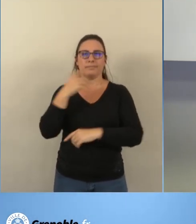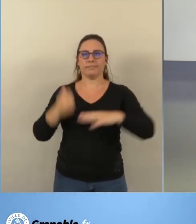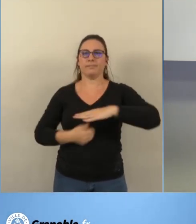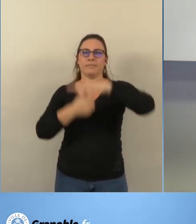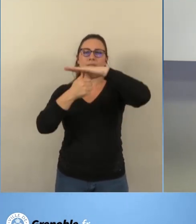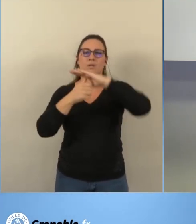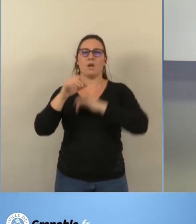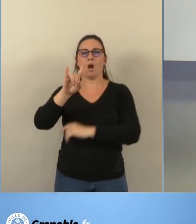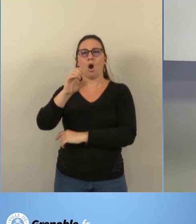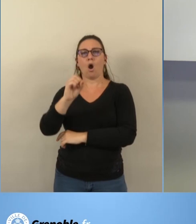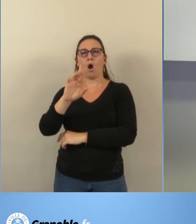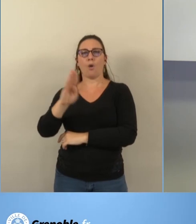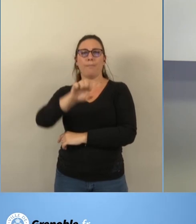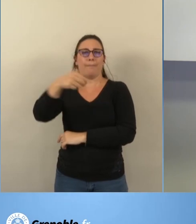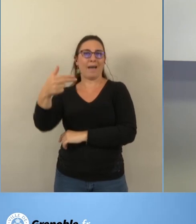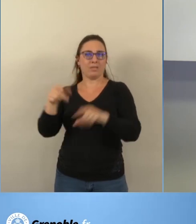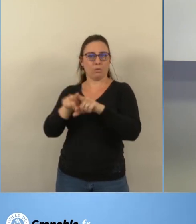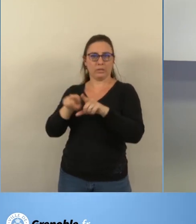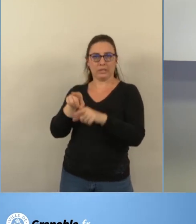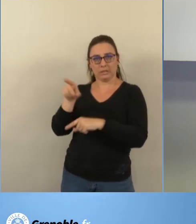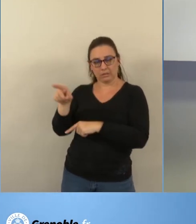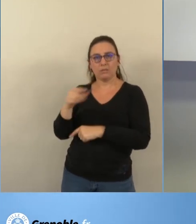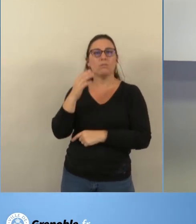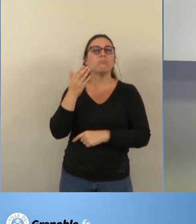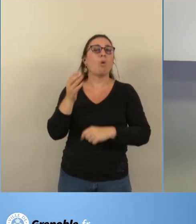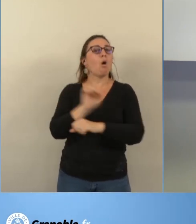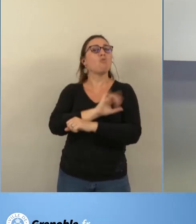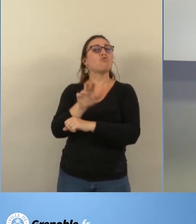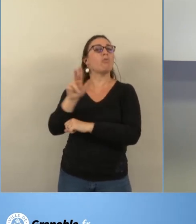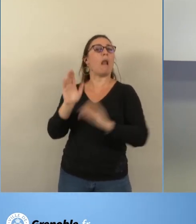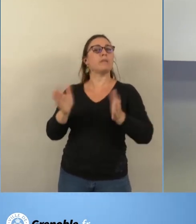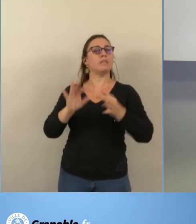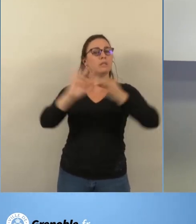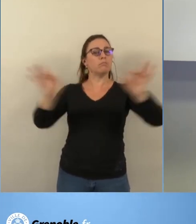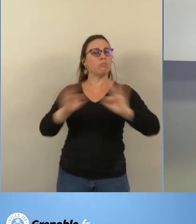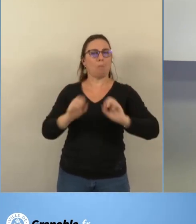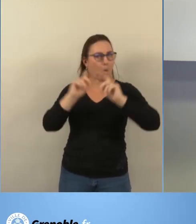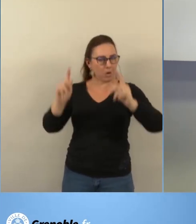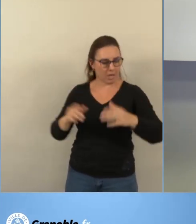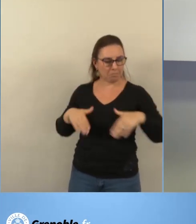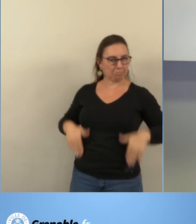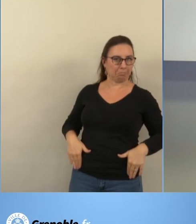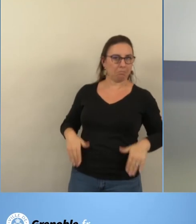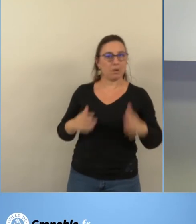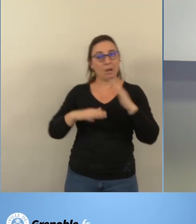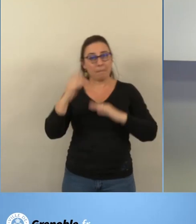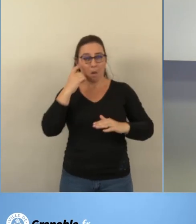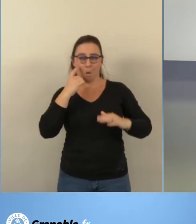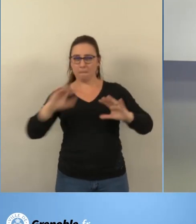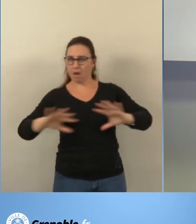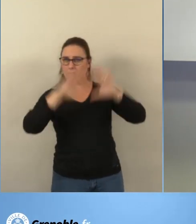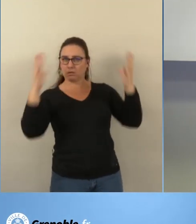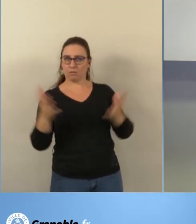nous laissons évidemment à ce journal ces expressions mais l'ensemble de ces constats devrait